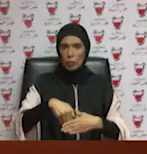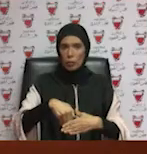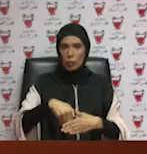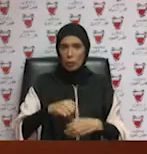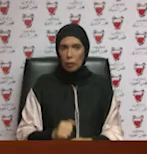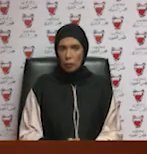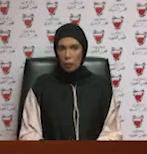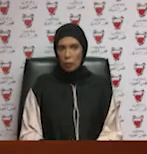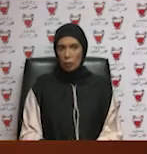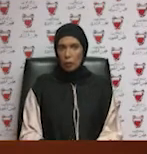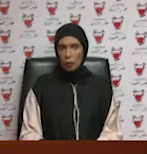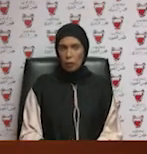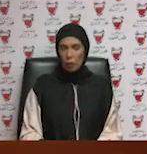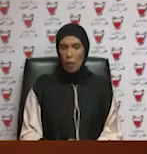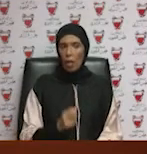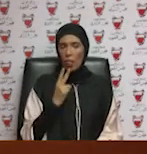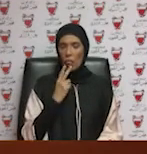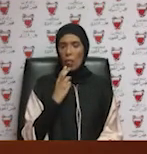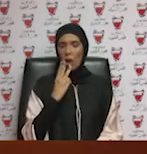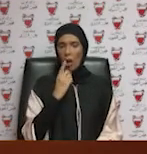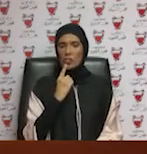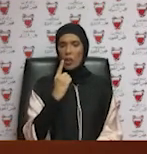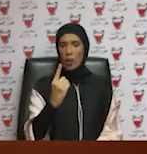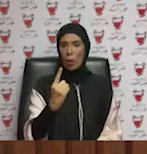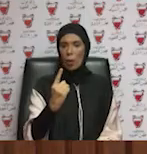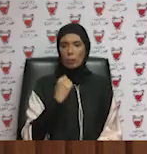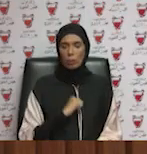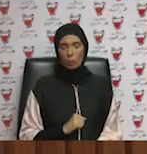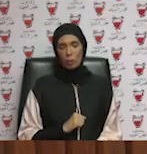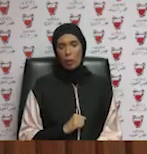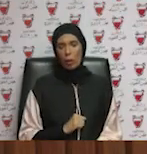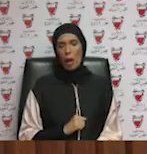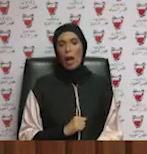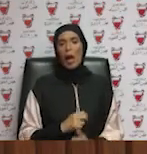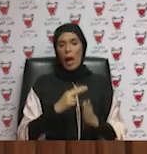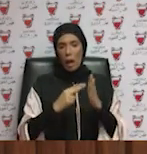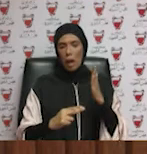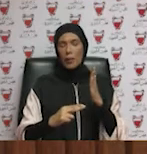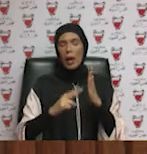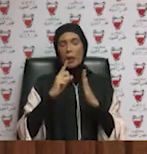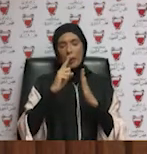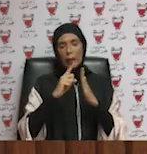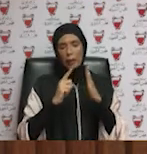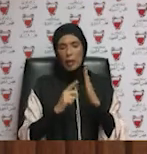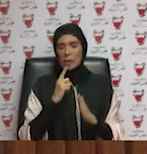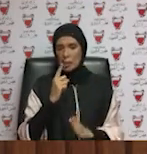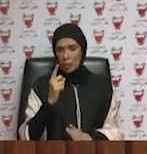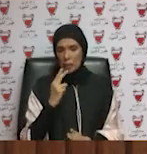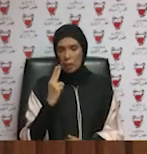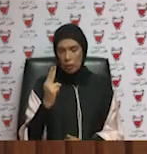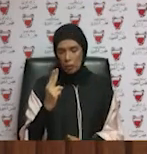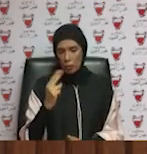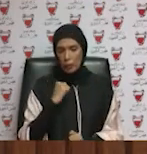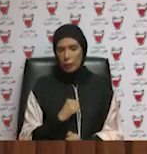الترخيص ل3 سنوات. وطبعا مشروع القانون يقول سنة واحدة حتى